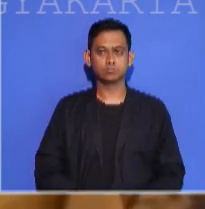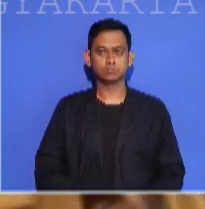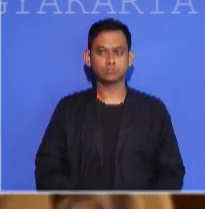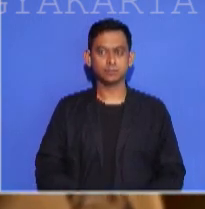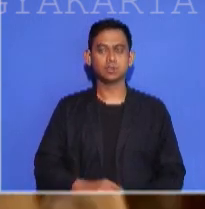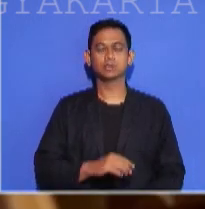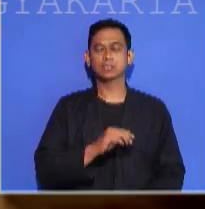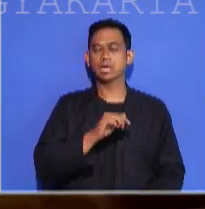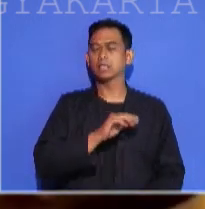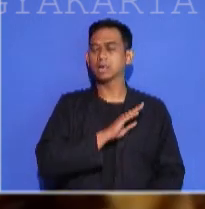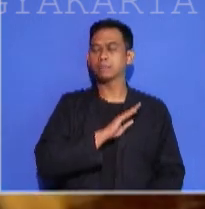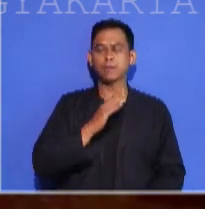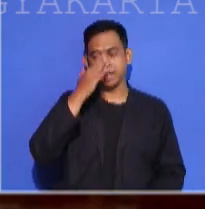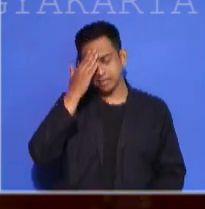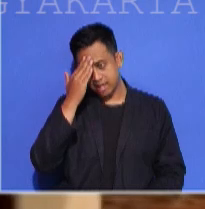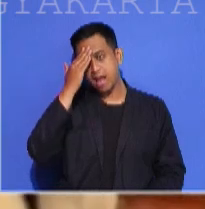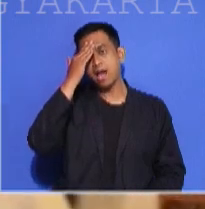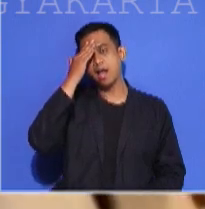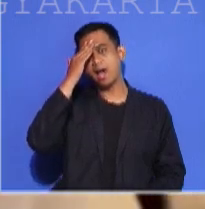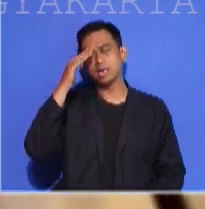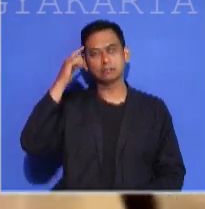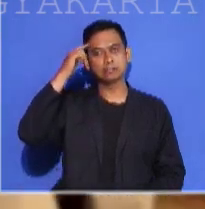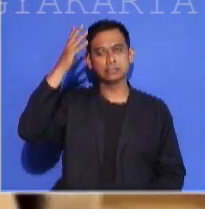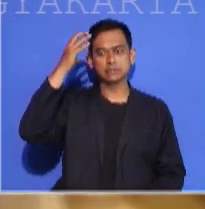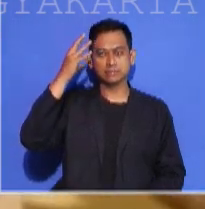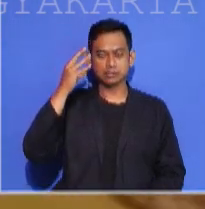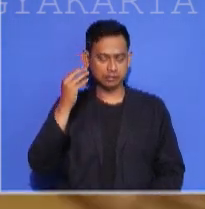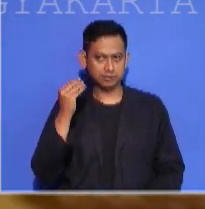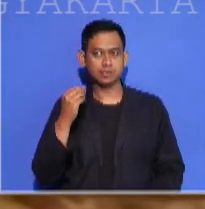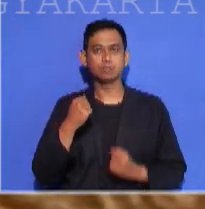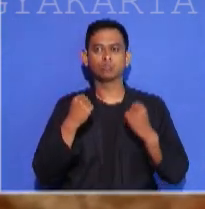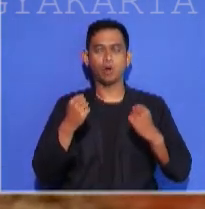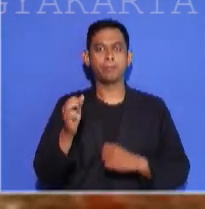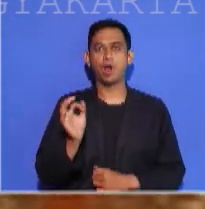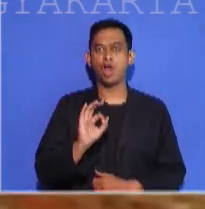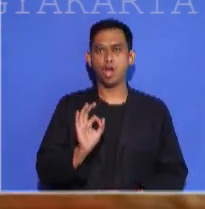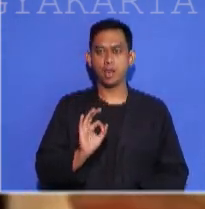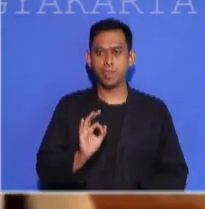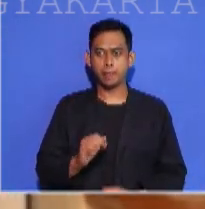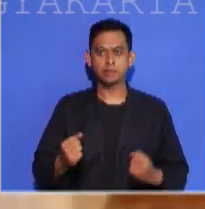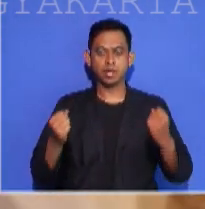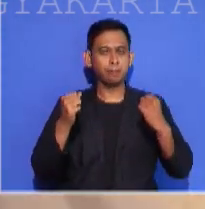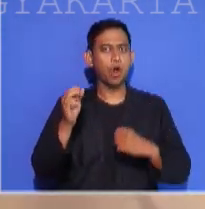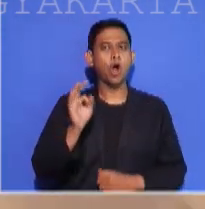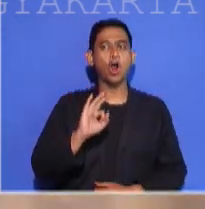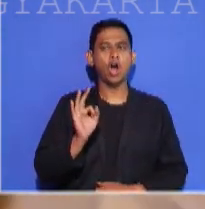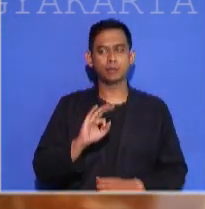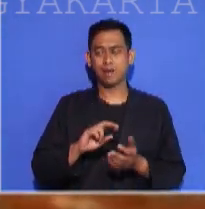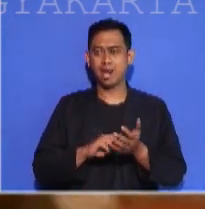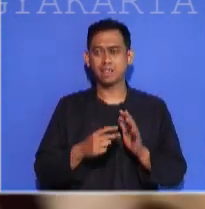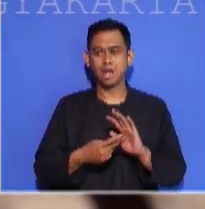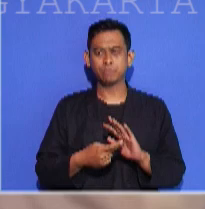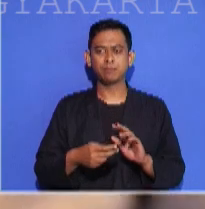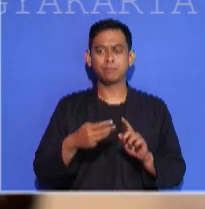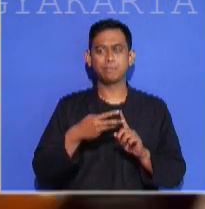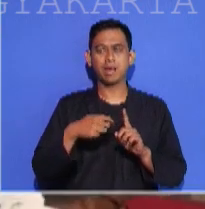dilakukan beberapa hari sebelum berangkat maka keekebalan tubuh belum terbentuk saat kekebalan tubuh seseorang belum terbentuk terhadap bakteri